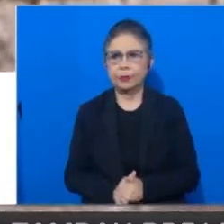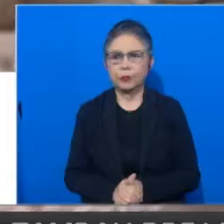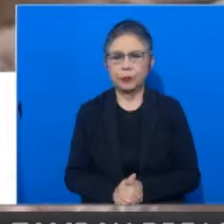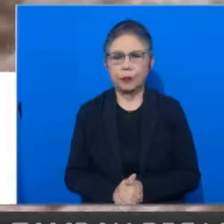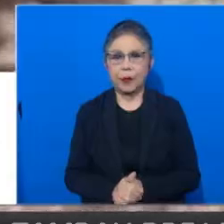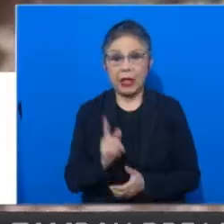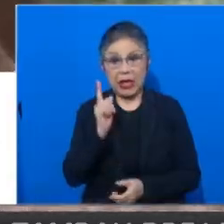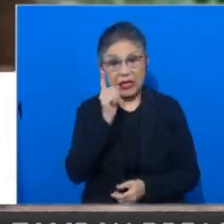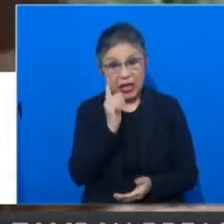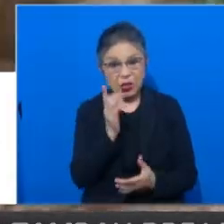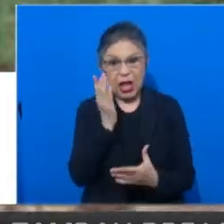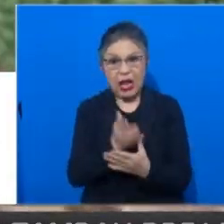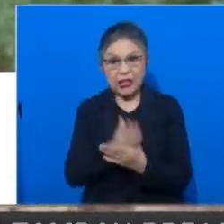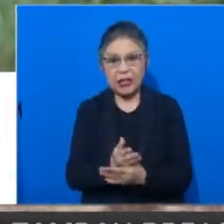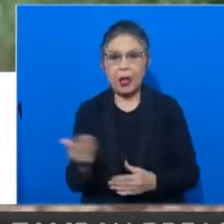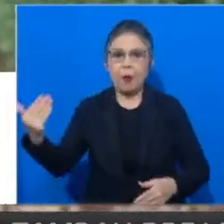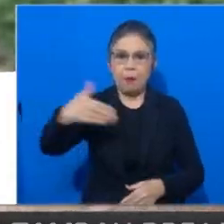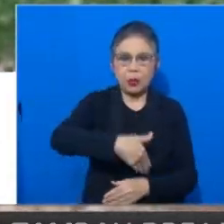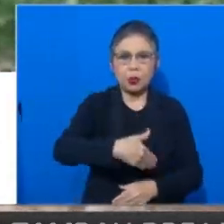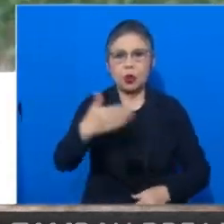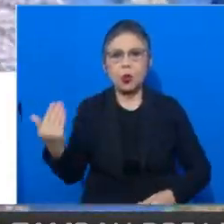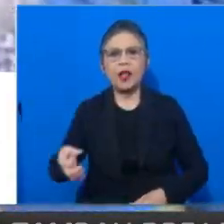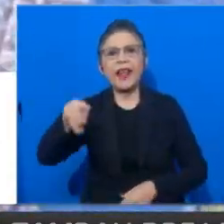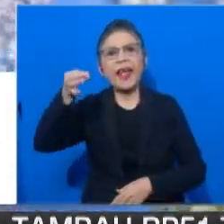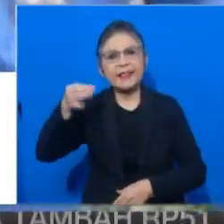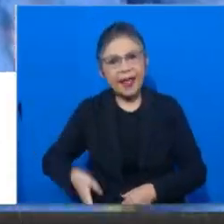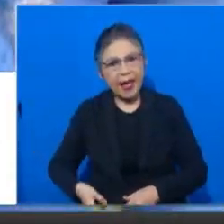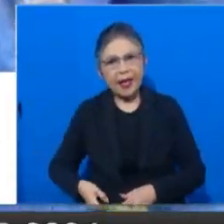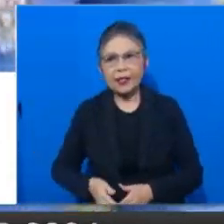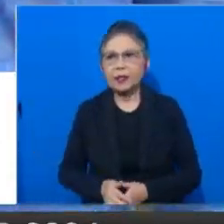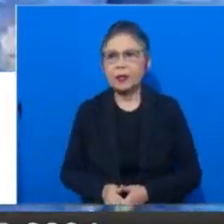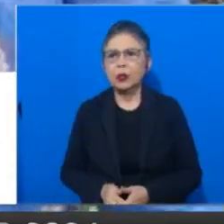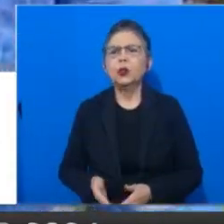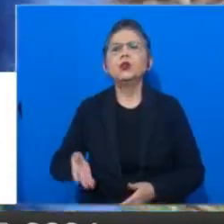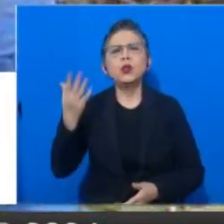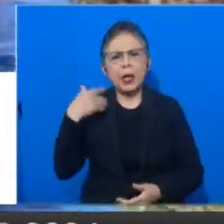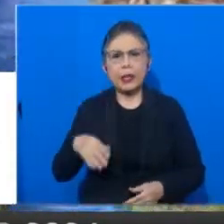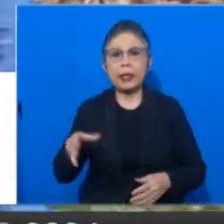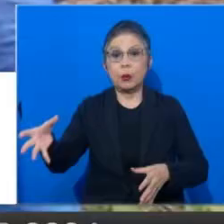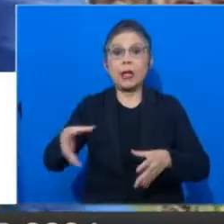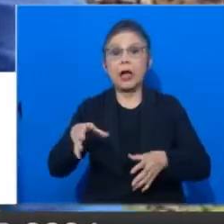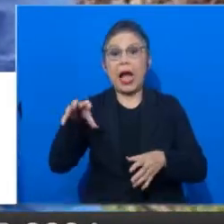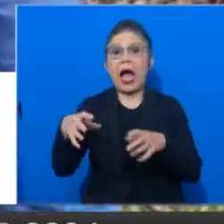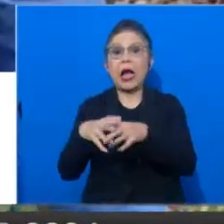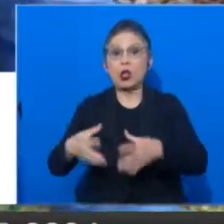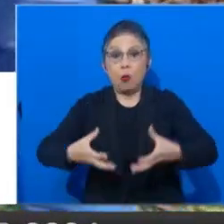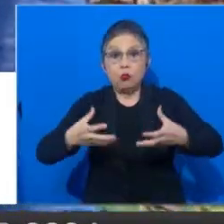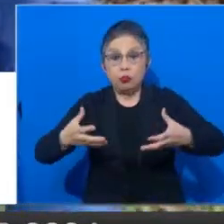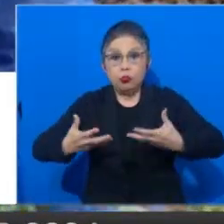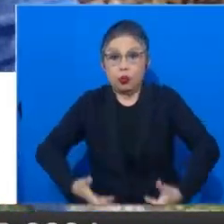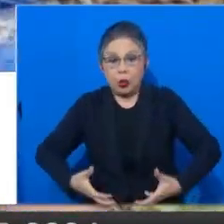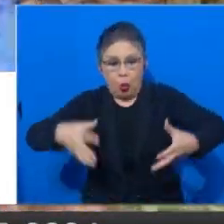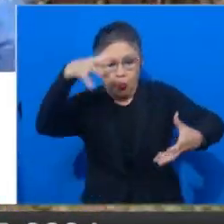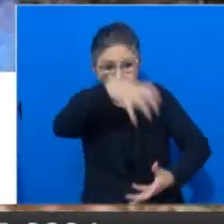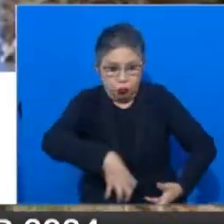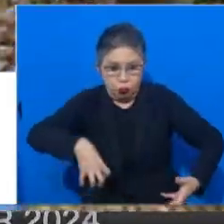itulah satu-satunya akses keluar masuk desa. Itu kemarin itu sudah dikirim yang heksa yang ukuran 50. Jadi